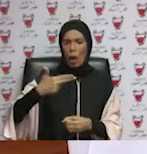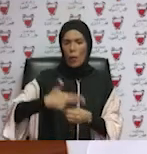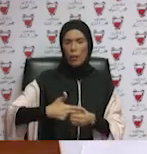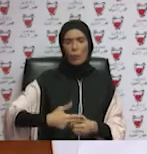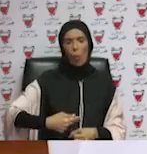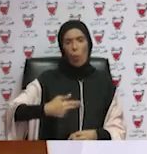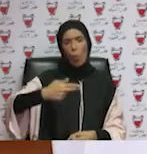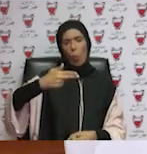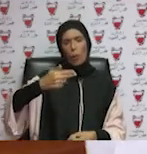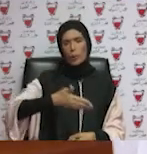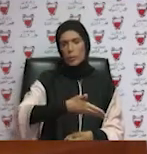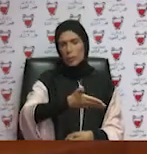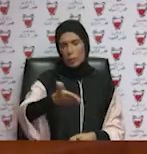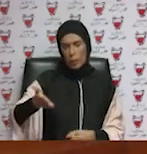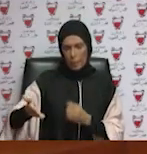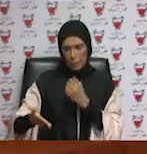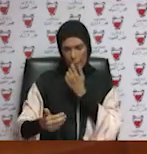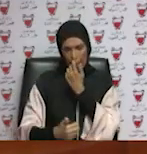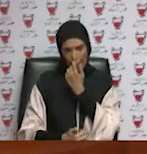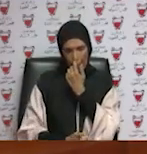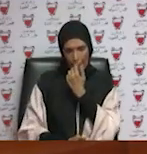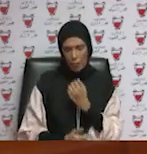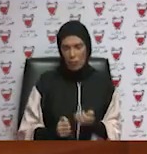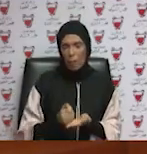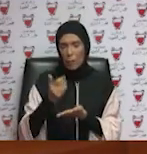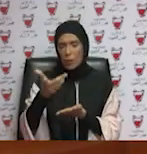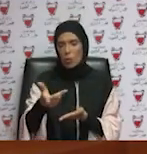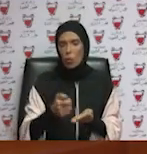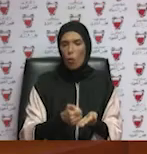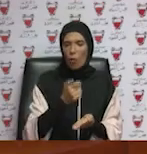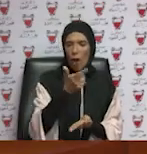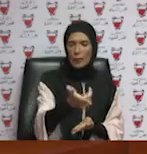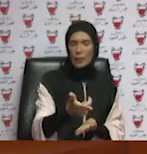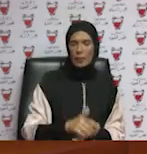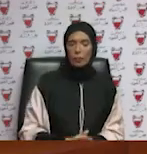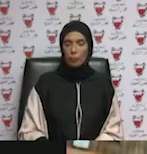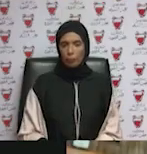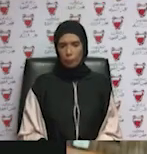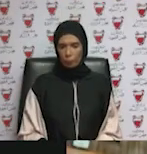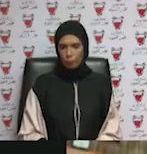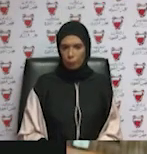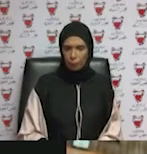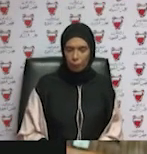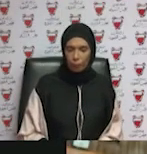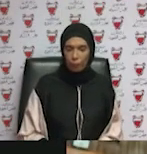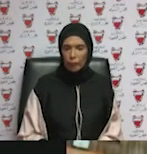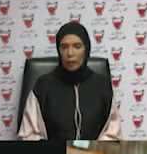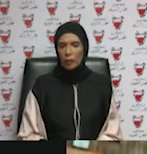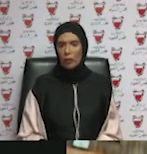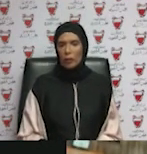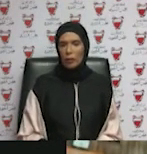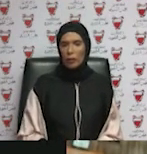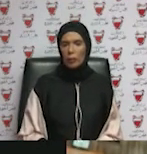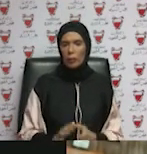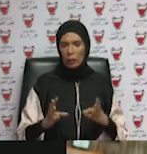النفط في جميع حالات المصروفات. مع الرئيس يعني هاي نقطة جدا مهمة، في كل